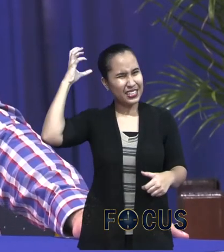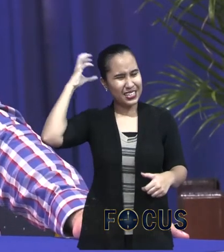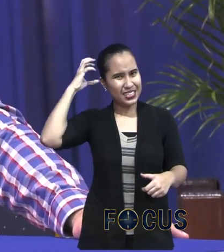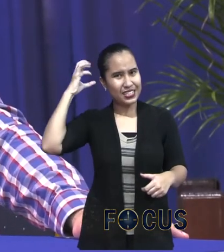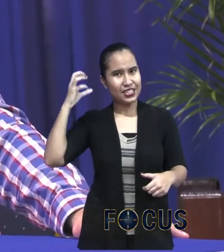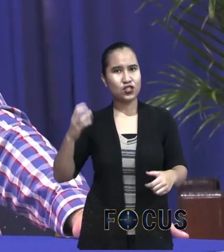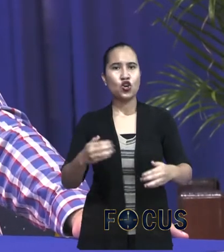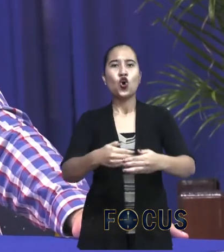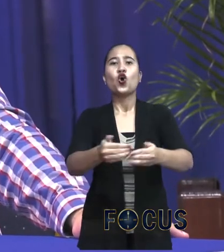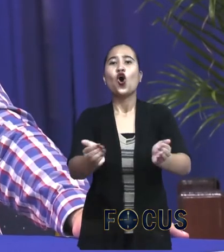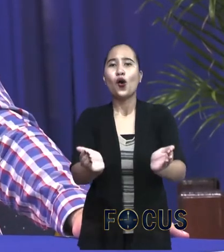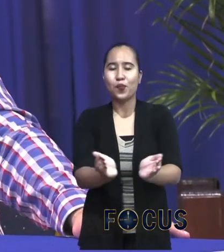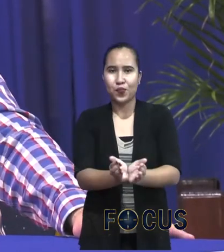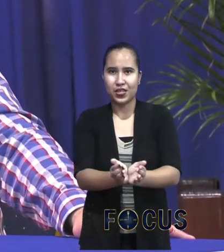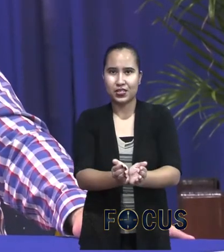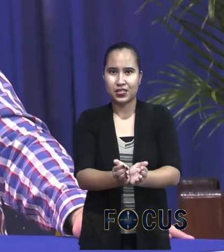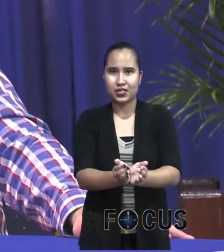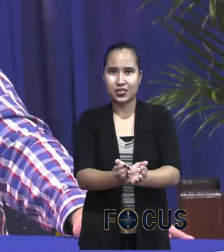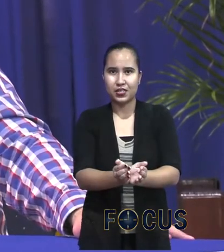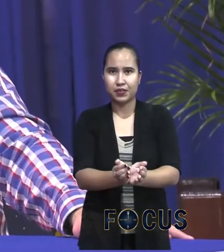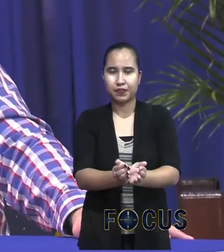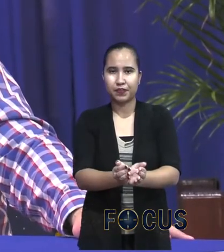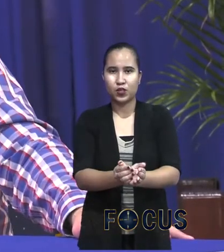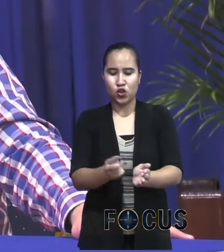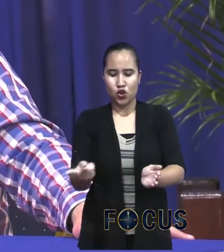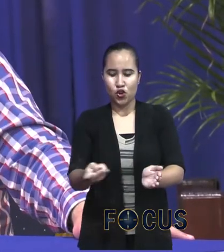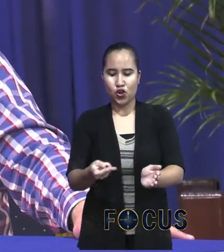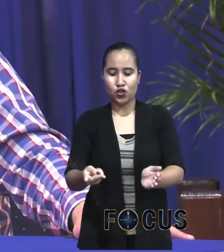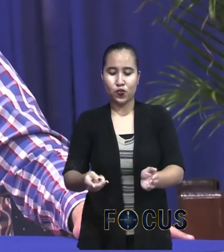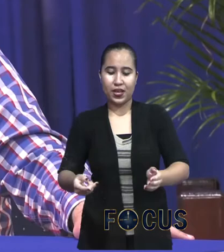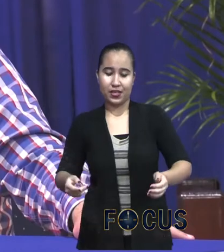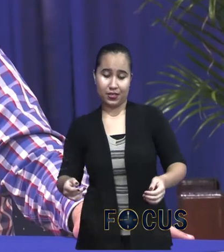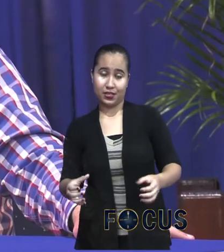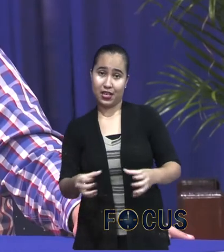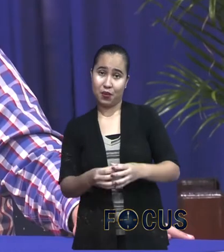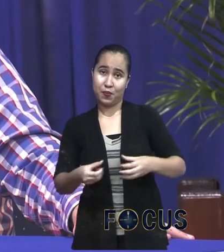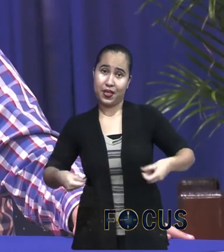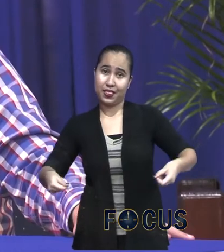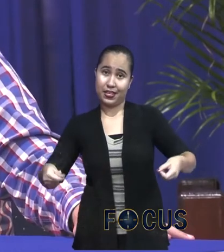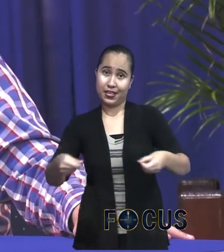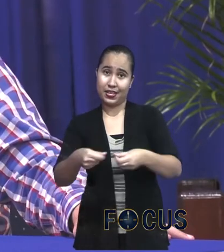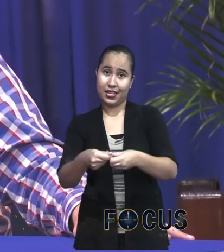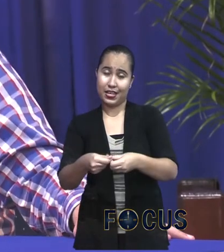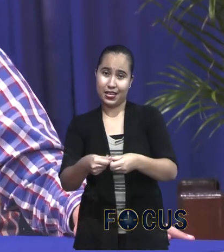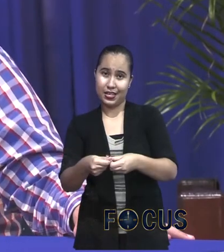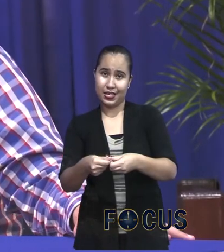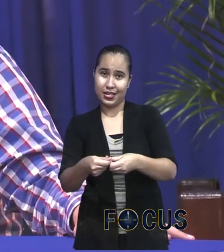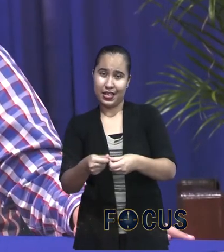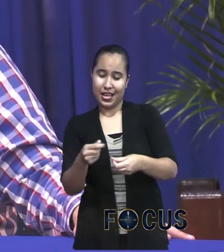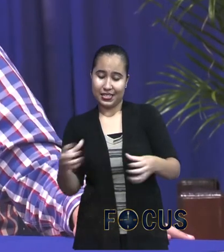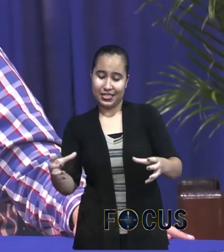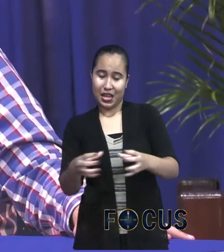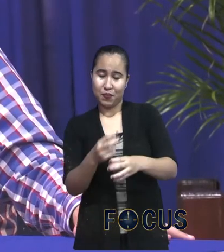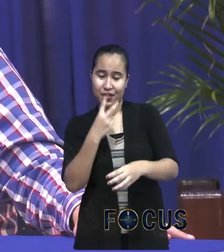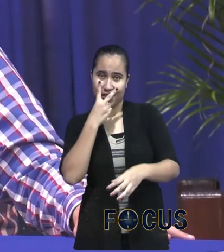het parlement die samen met de regering gaat kijken. Volgen wij wel binnen die